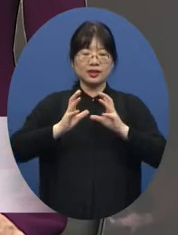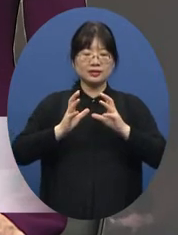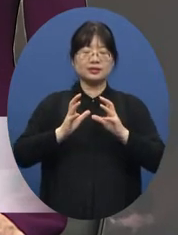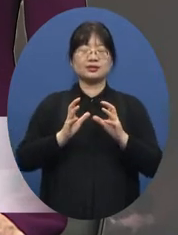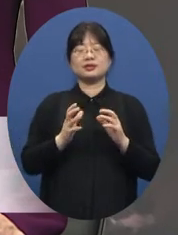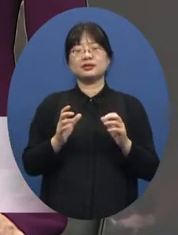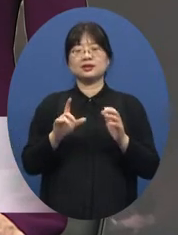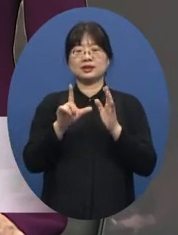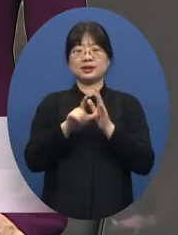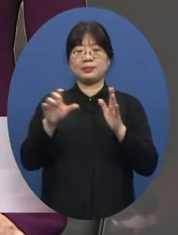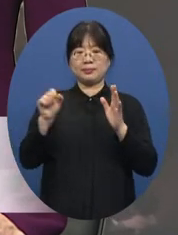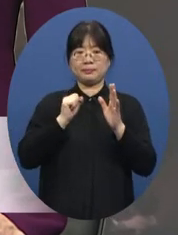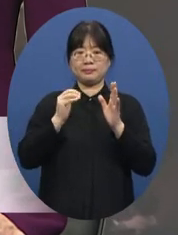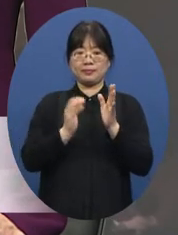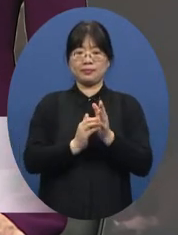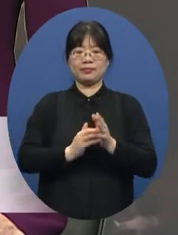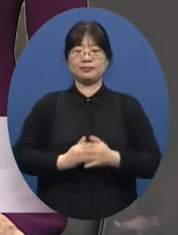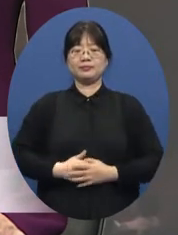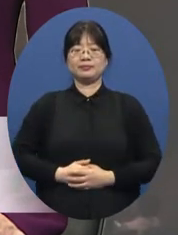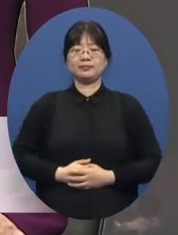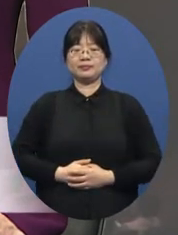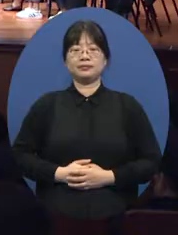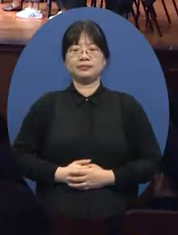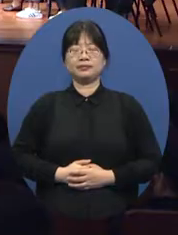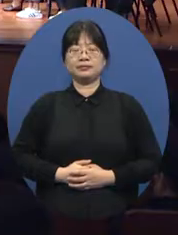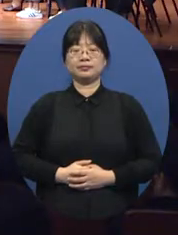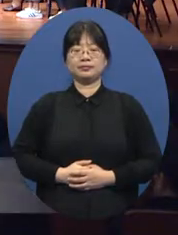열렸습니다. 최창순 기자의 보도입니다.